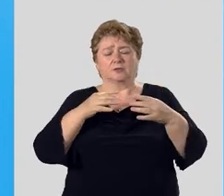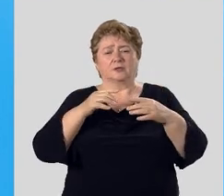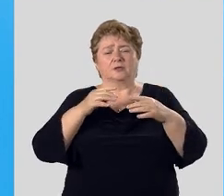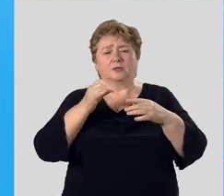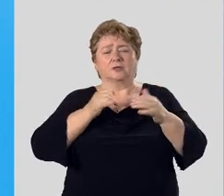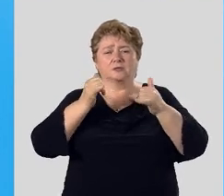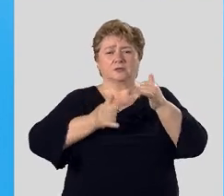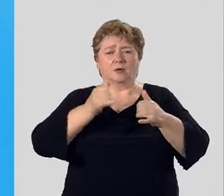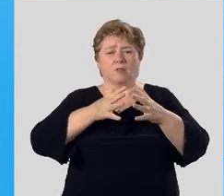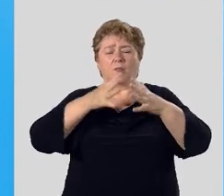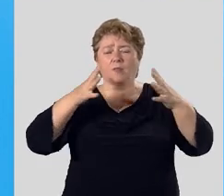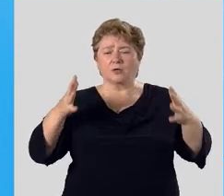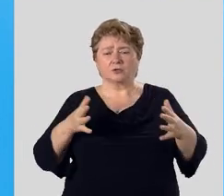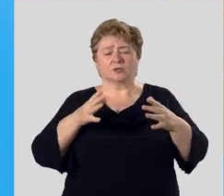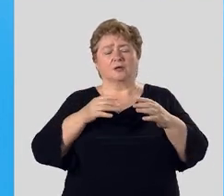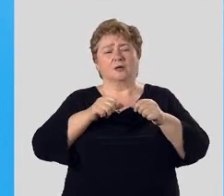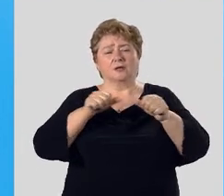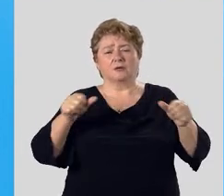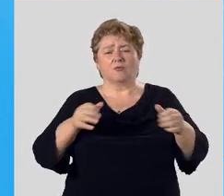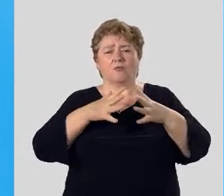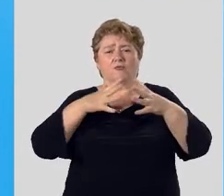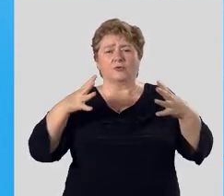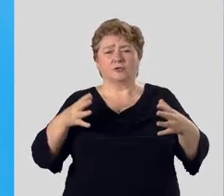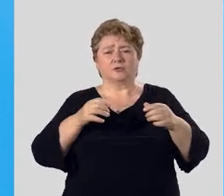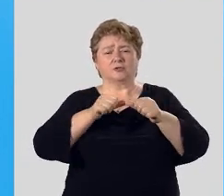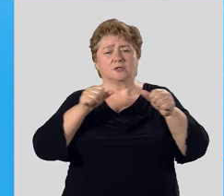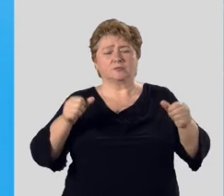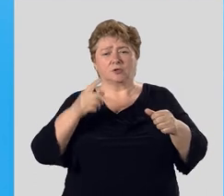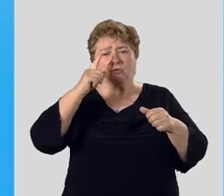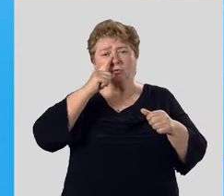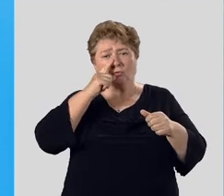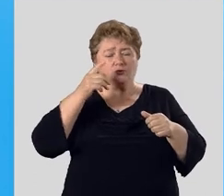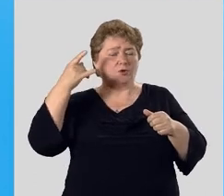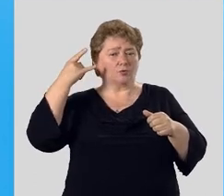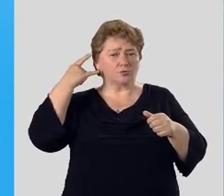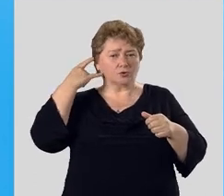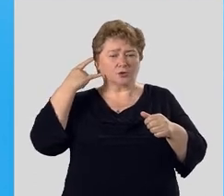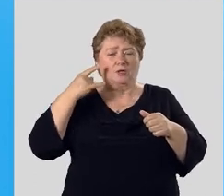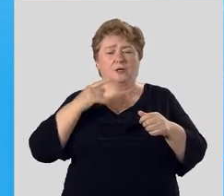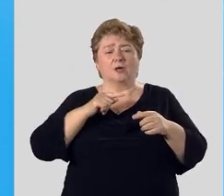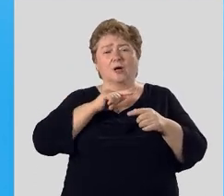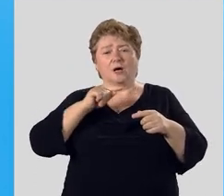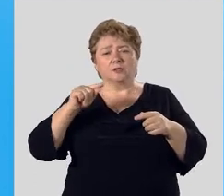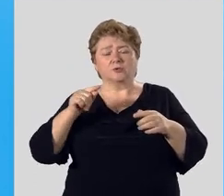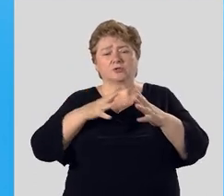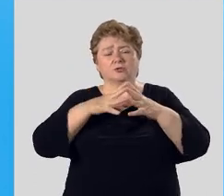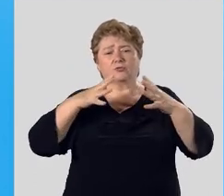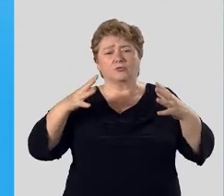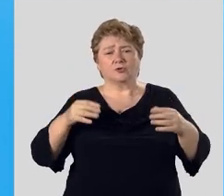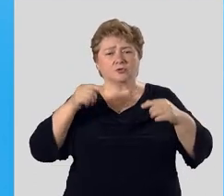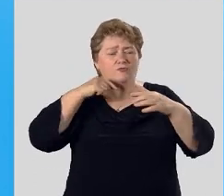и стопы больших размеров. Увеличен размер носа и ушей. Отмечается